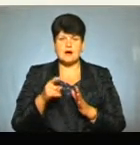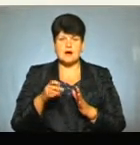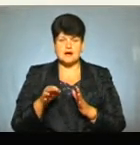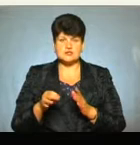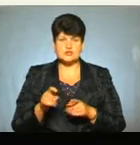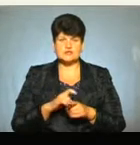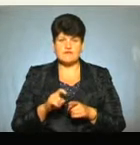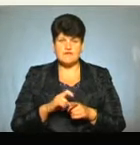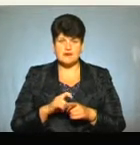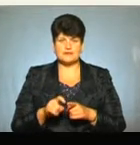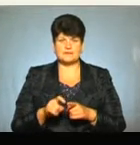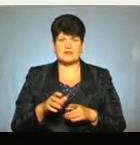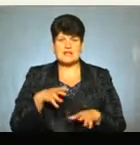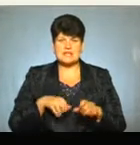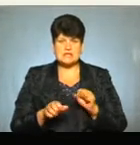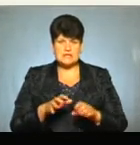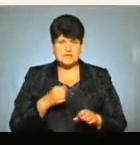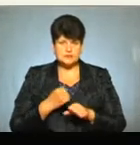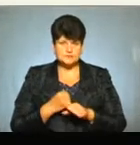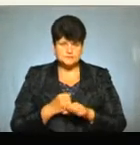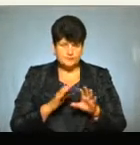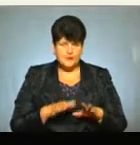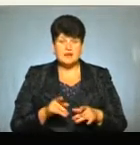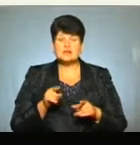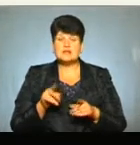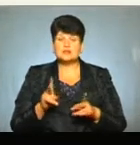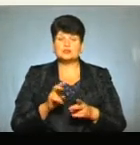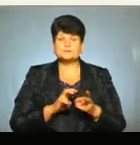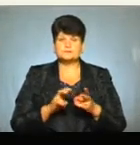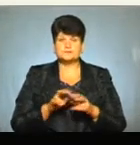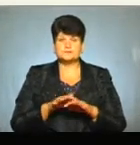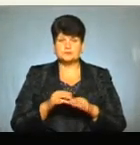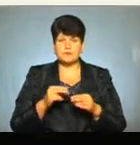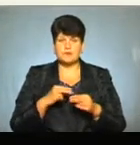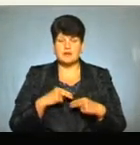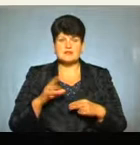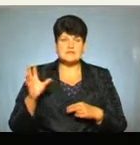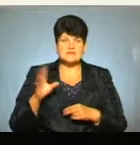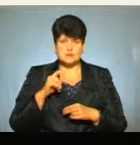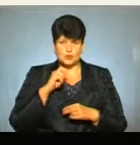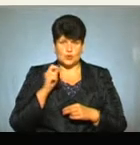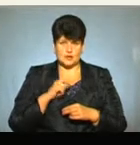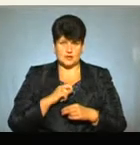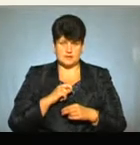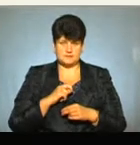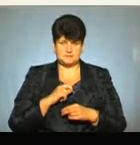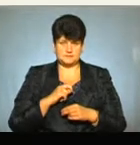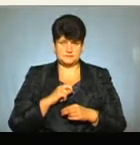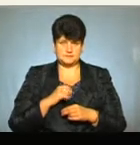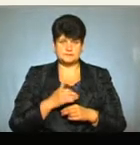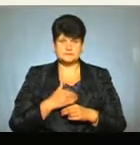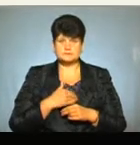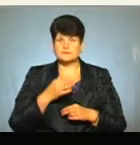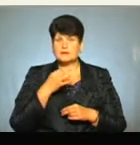електрогазозварювальників, тісторобів, тобто ті спеціальності, які шукають на ринку праці усієї України.